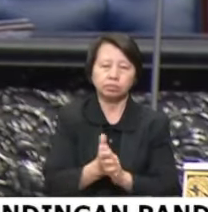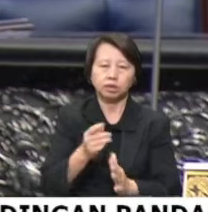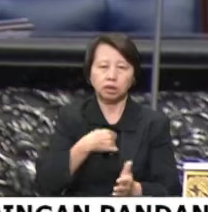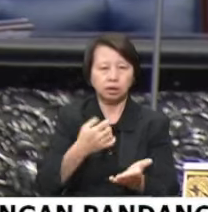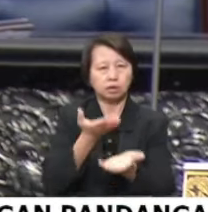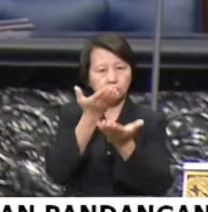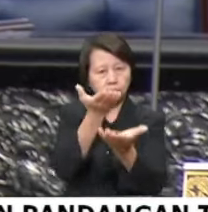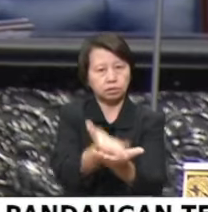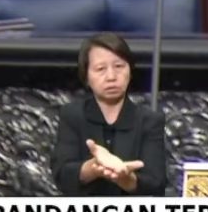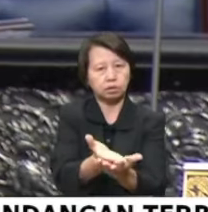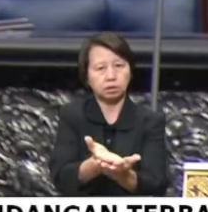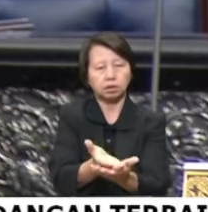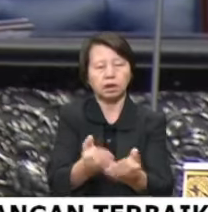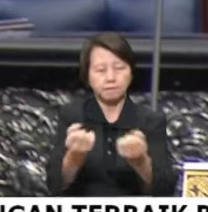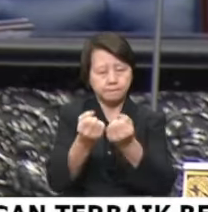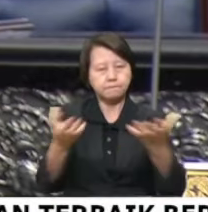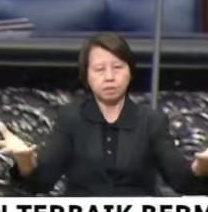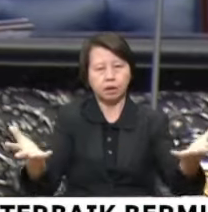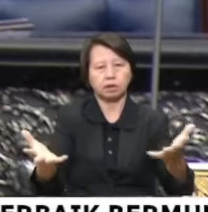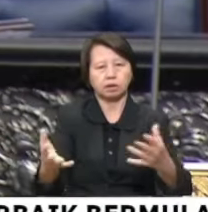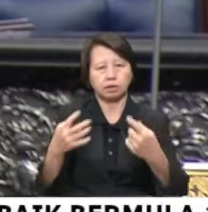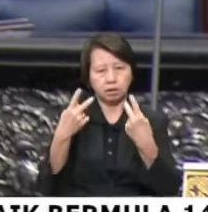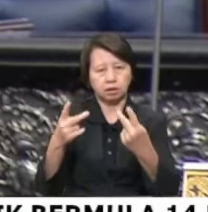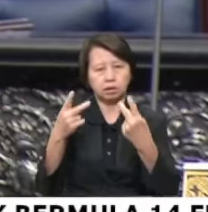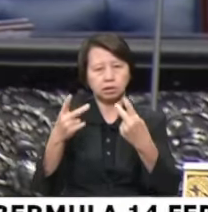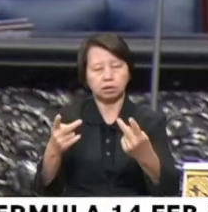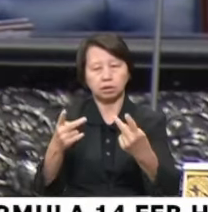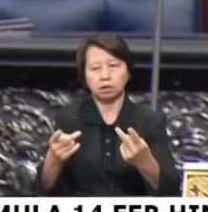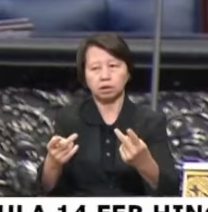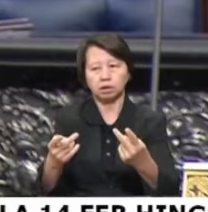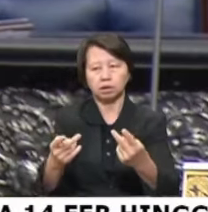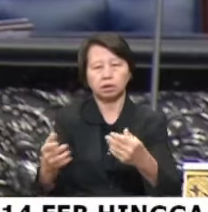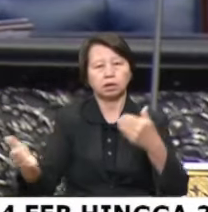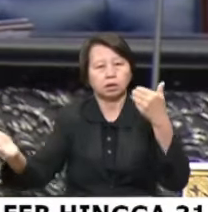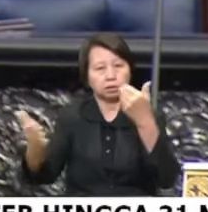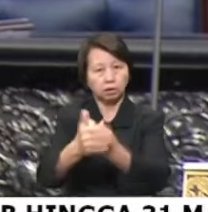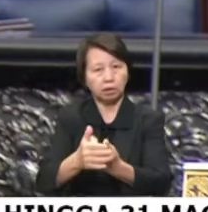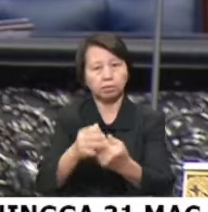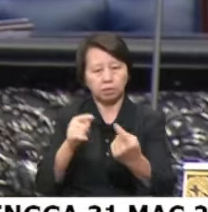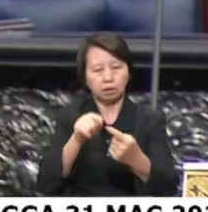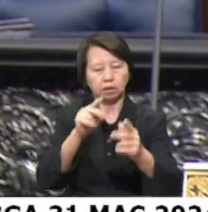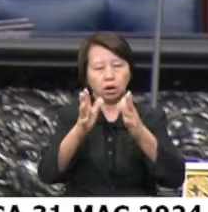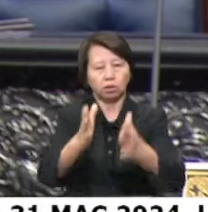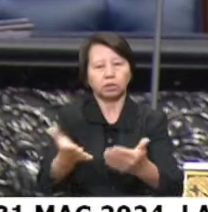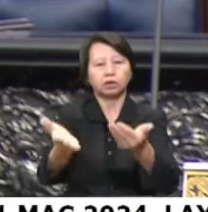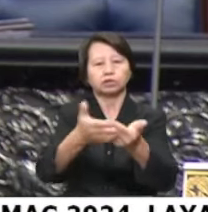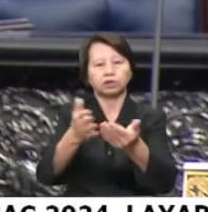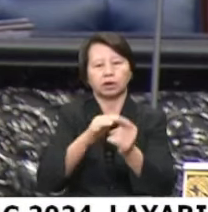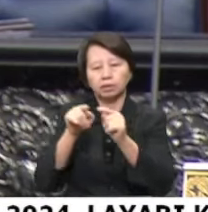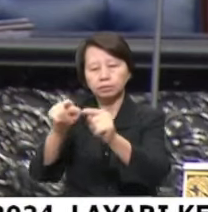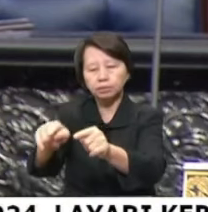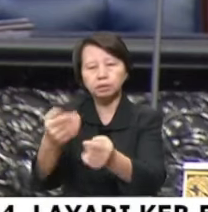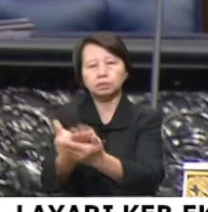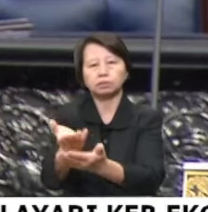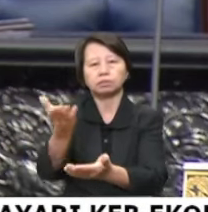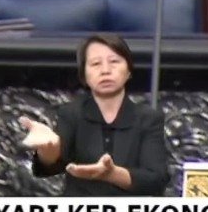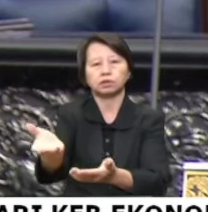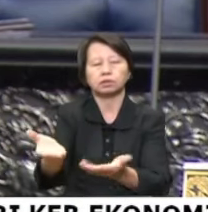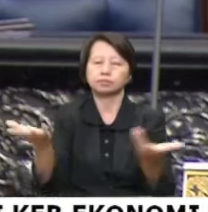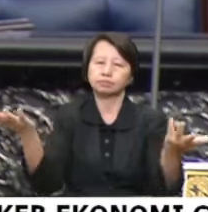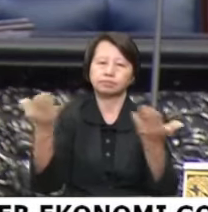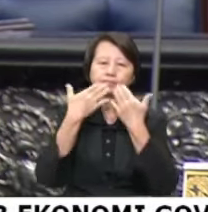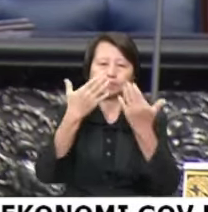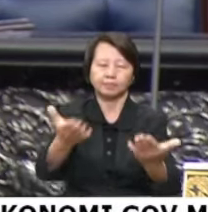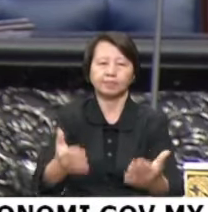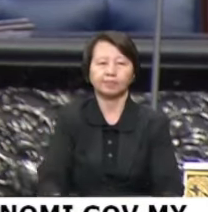saya cadangkan supaya diperbanyak, diperluaskan lagi kedai itu supaya sampai kepada di tempat-tempat ke pendalaman. Sekian, terima